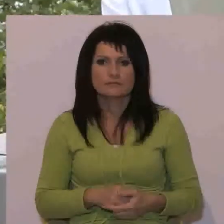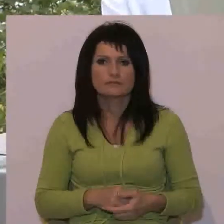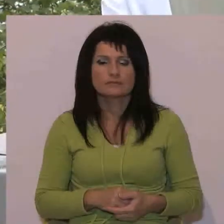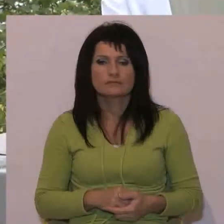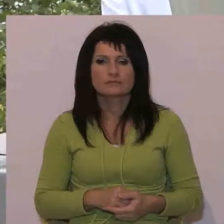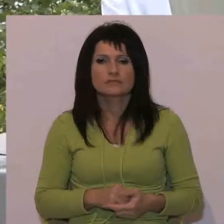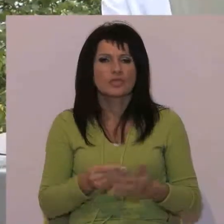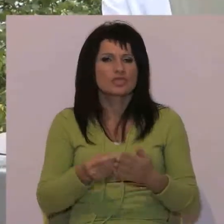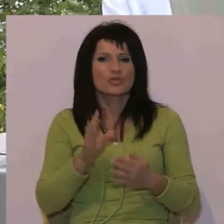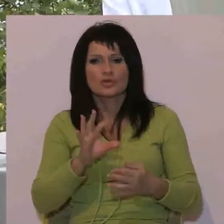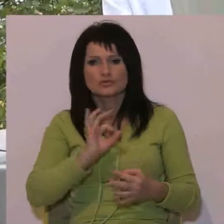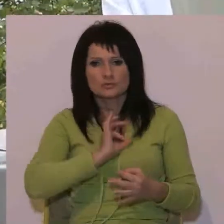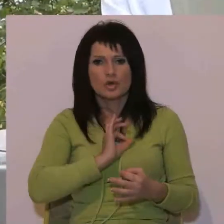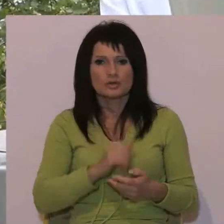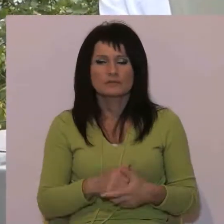Drodzy moi,